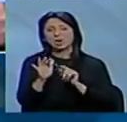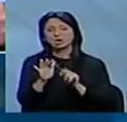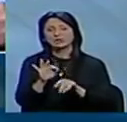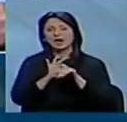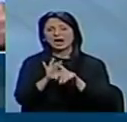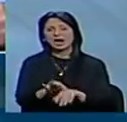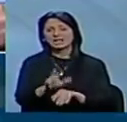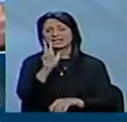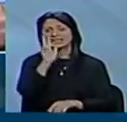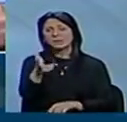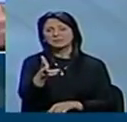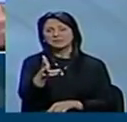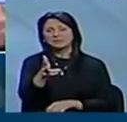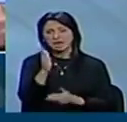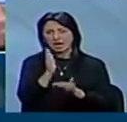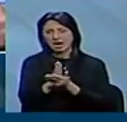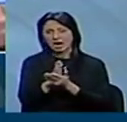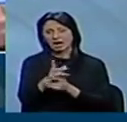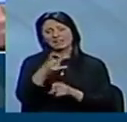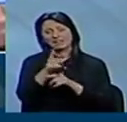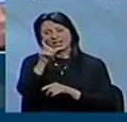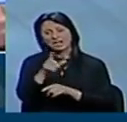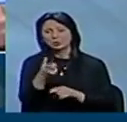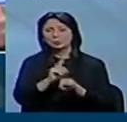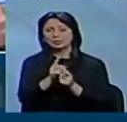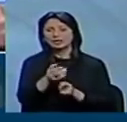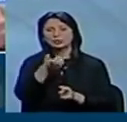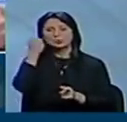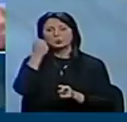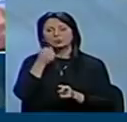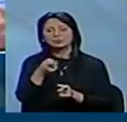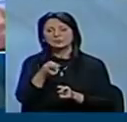მოძრაობაში გაატარებული ის 3 წელი არის დამაზიანებელი თუ პირიქით?